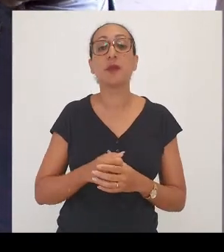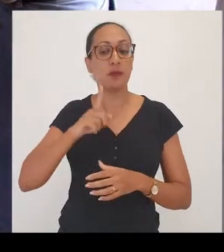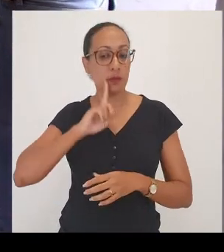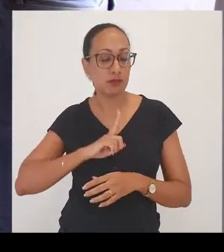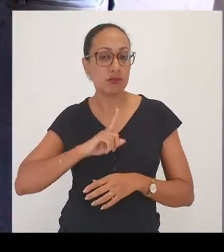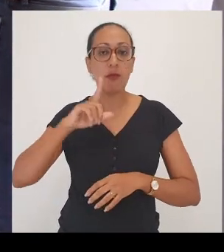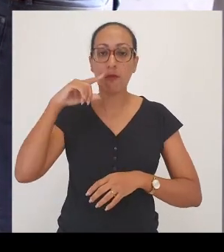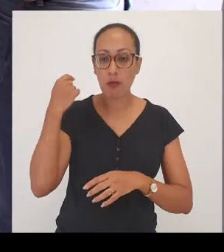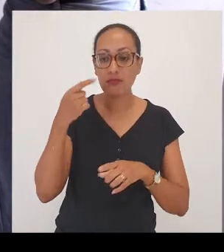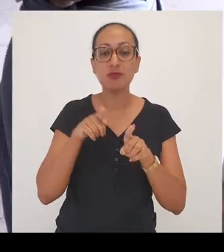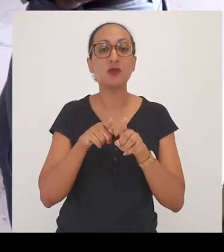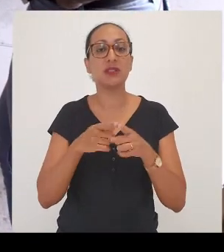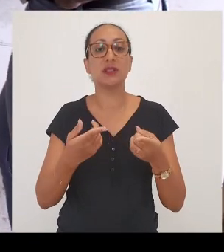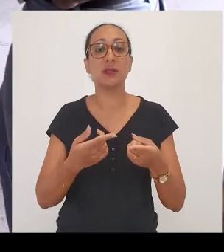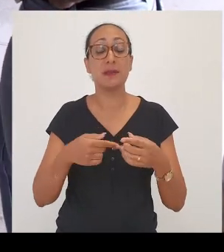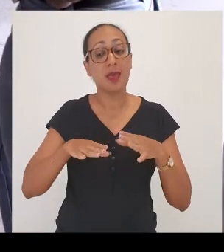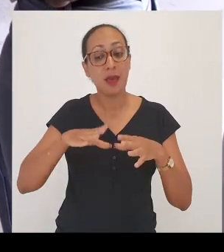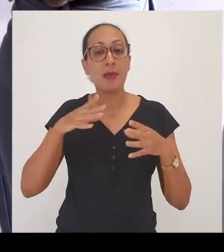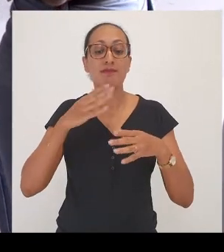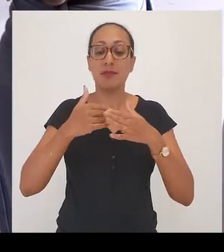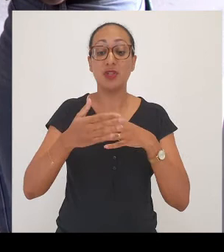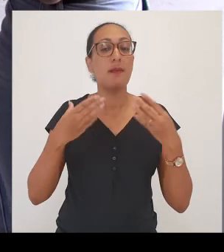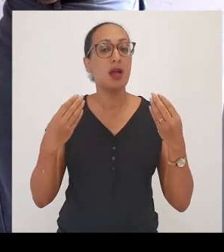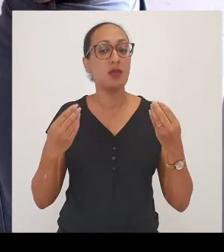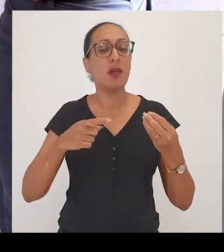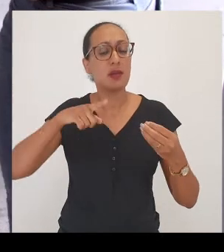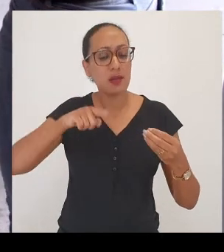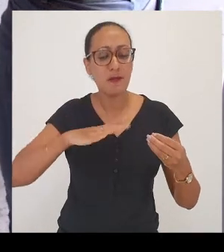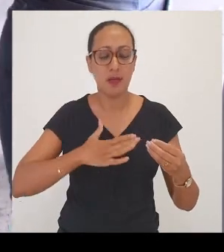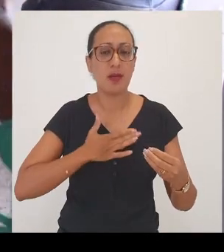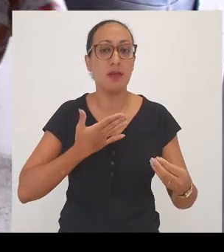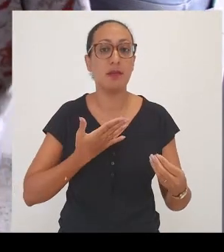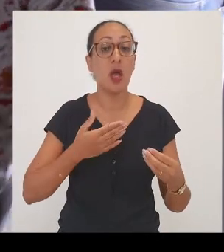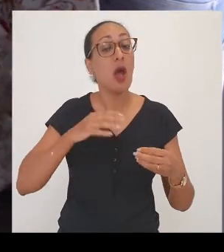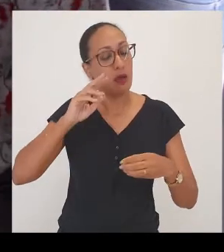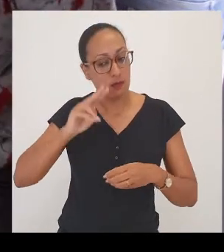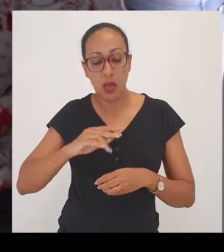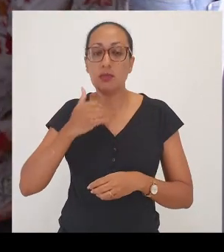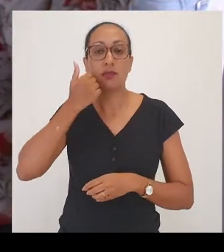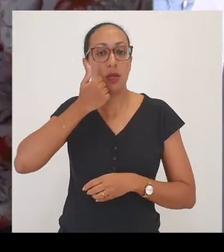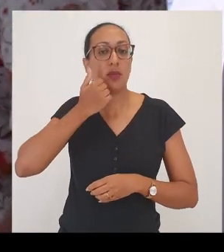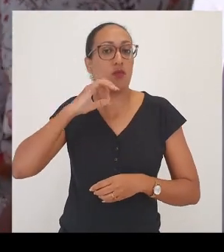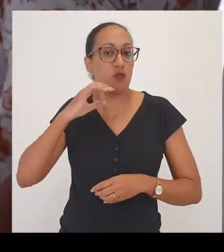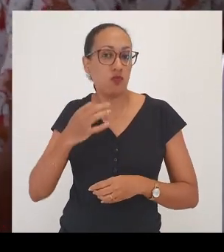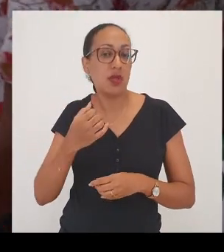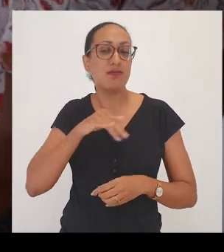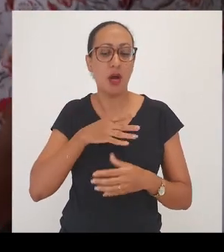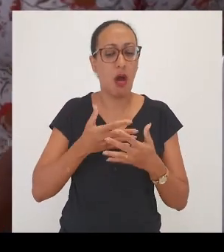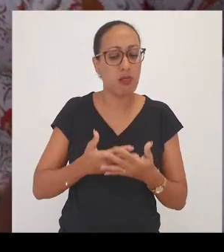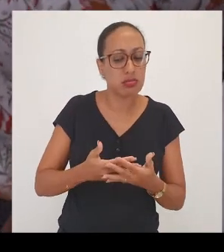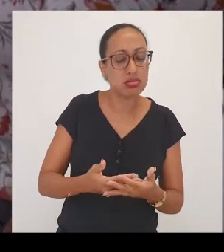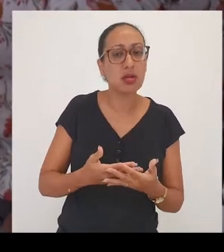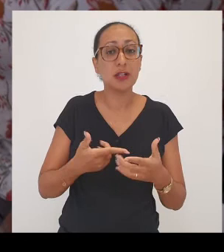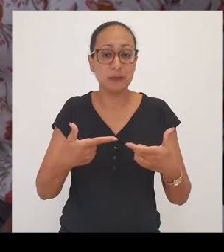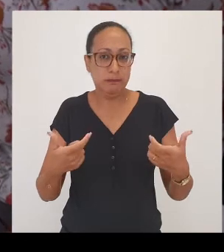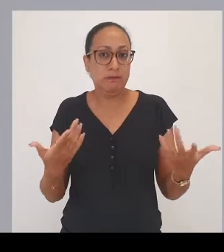femmes, des hommes. C'est juste un amour de métier manuel, certes, avec ses pénibilités, car on est quand même dans des